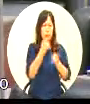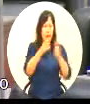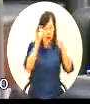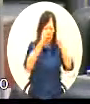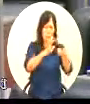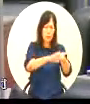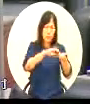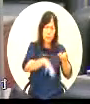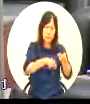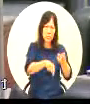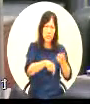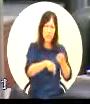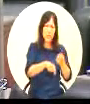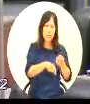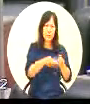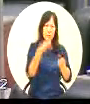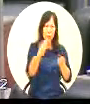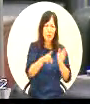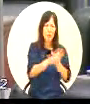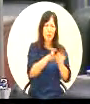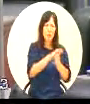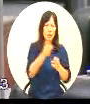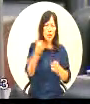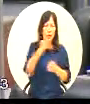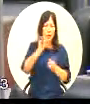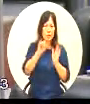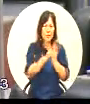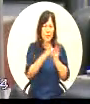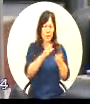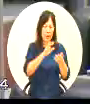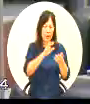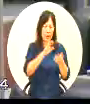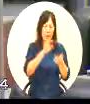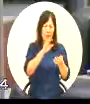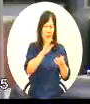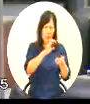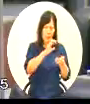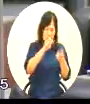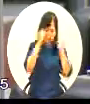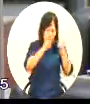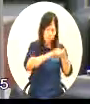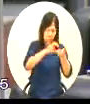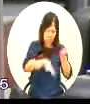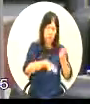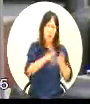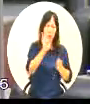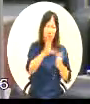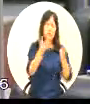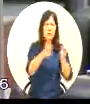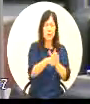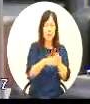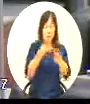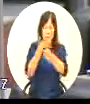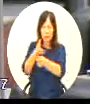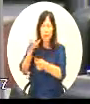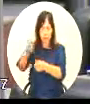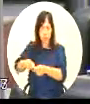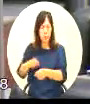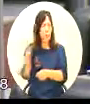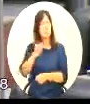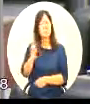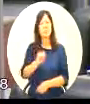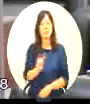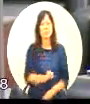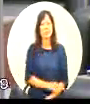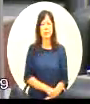院的这些，甚至是有性别所的高雄医学院的医疗现场，还是不肯认他就是同居人，